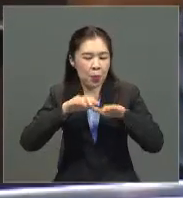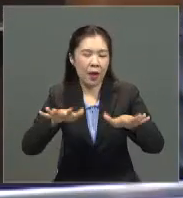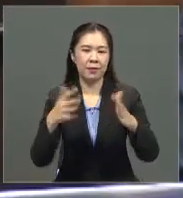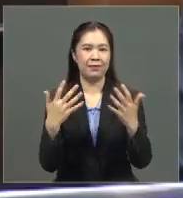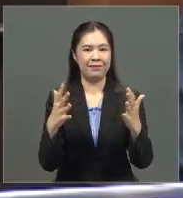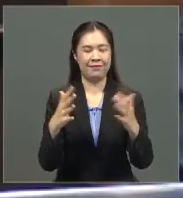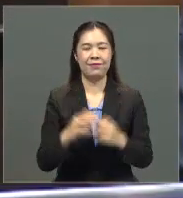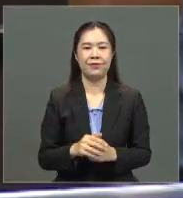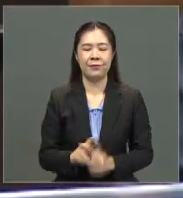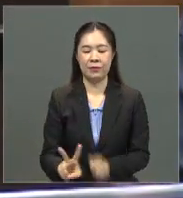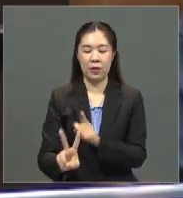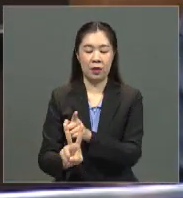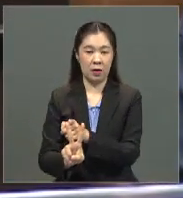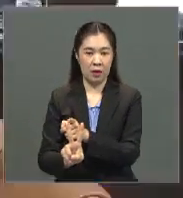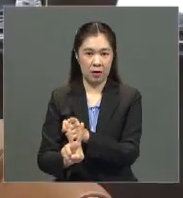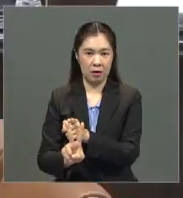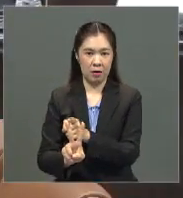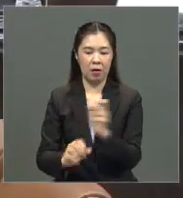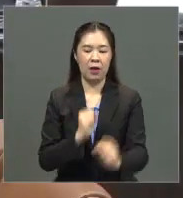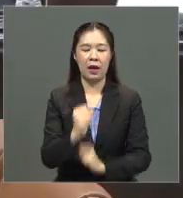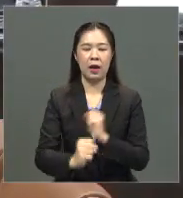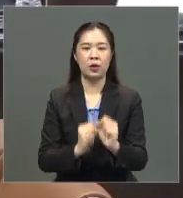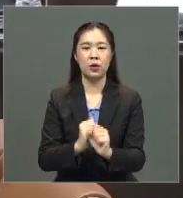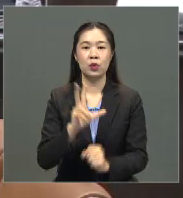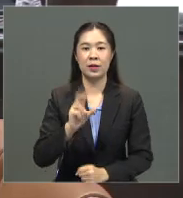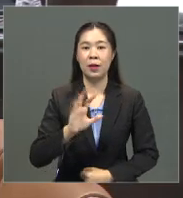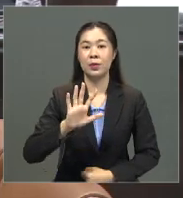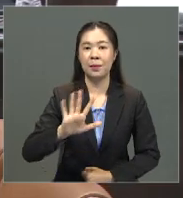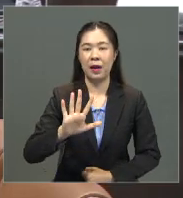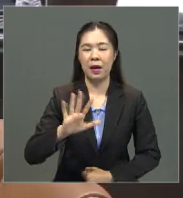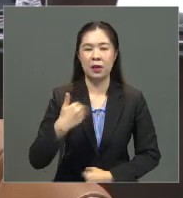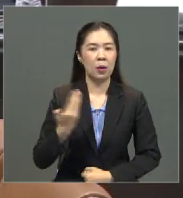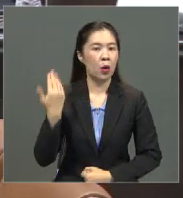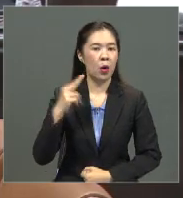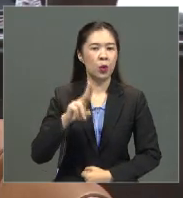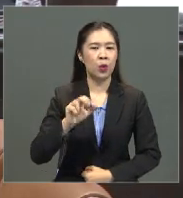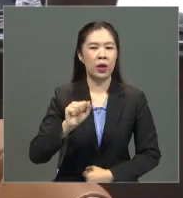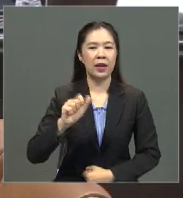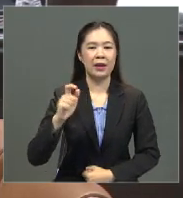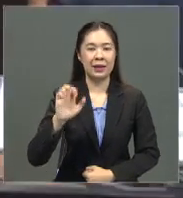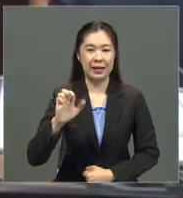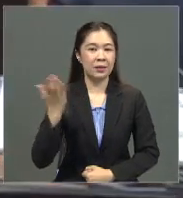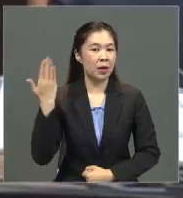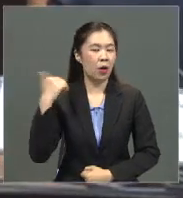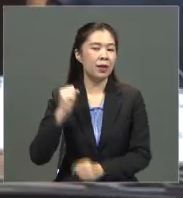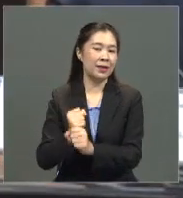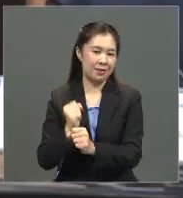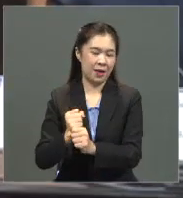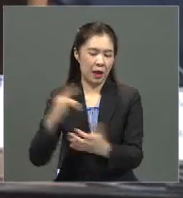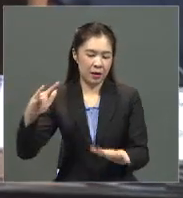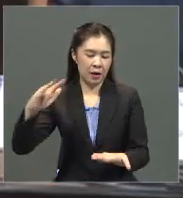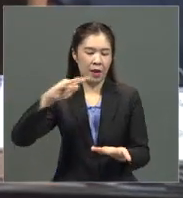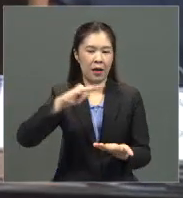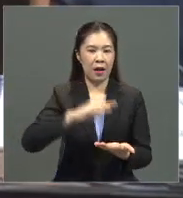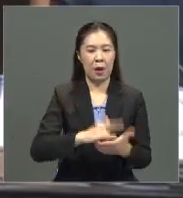ครับส่วนทิ้งรายนับเป็นหญิงไทยอายุ 35ปีเคยทำงานที่อยู่อีกเช่นเดียวกันนะครับแล้วก็เดินทางกลับไทยเข้ามากับตัวใน